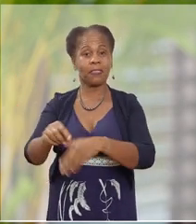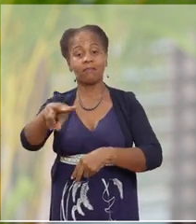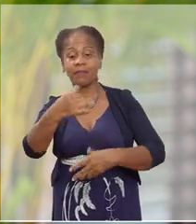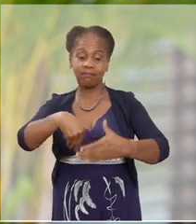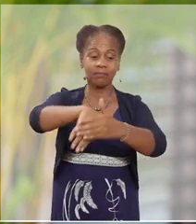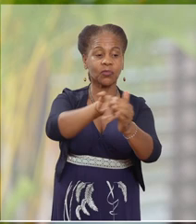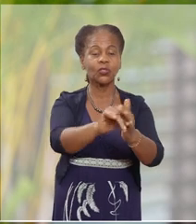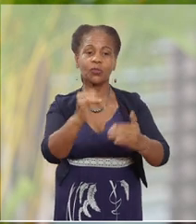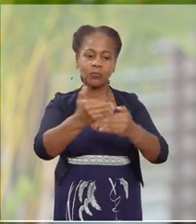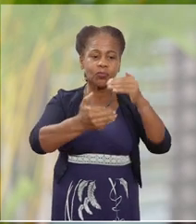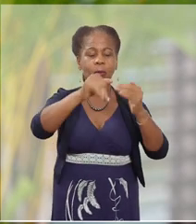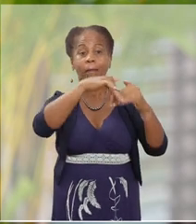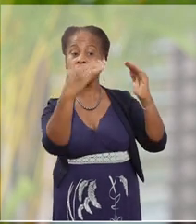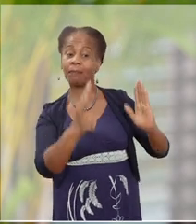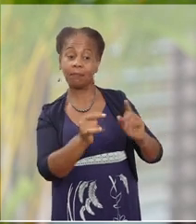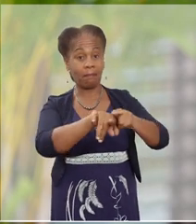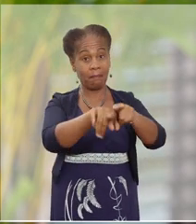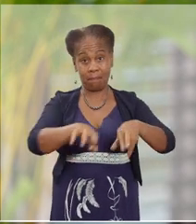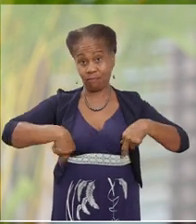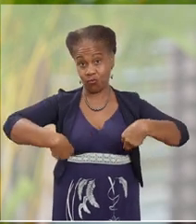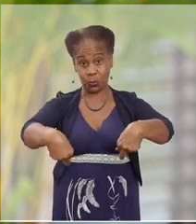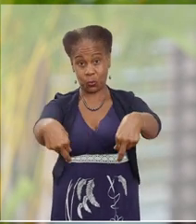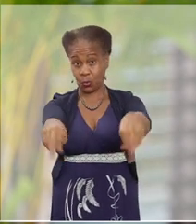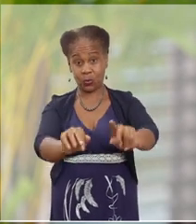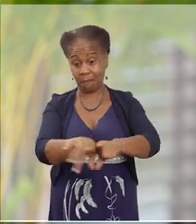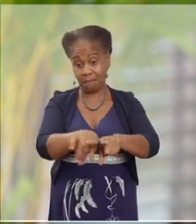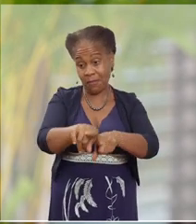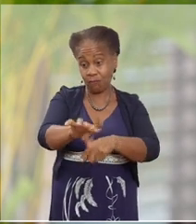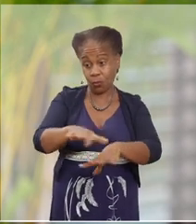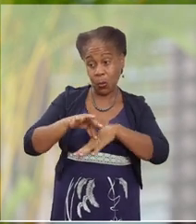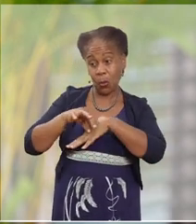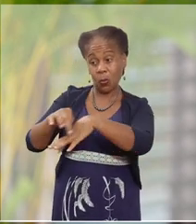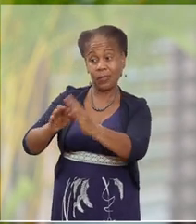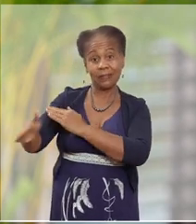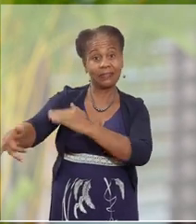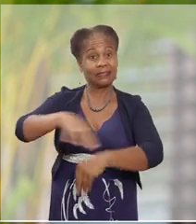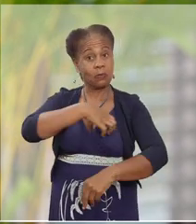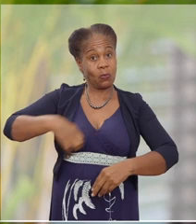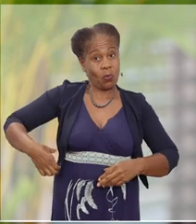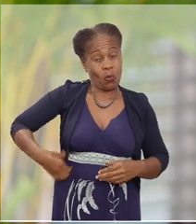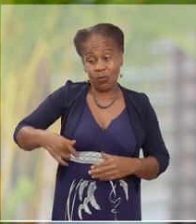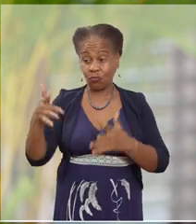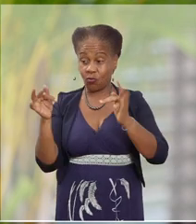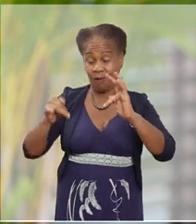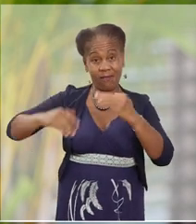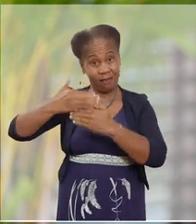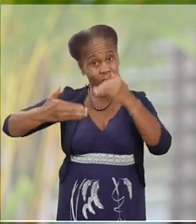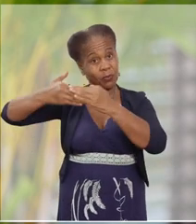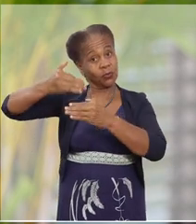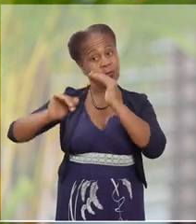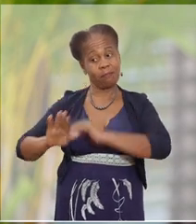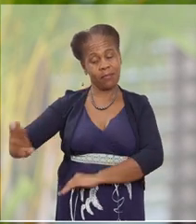la remise en état des infrastructures et des routes accompagner les communes dans les travaux de reconstruction